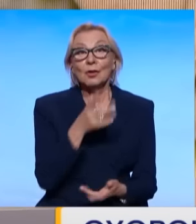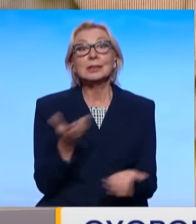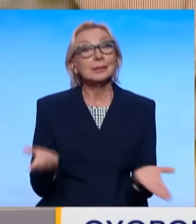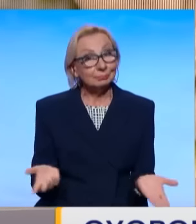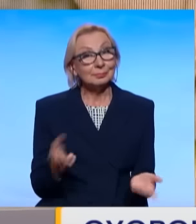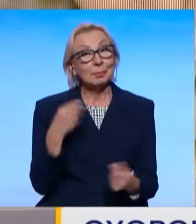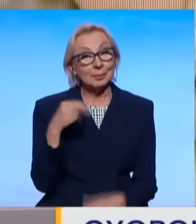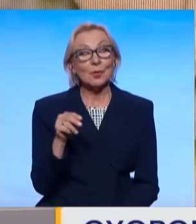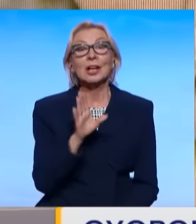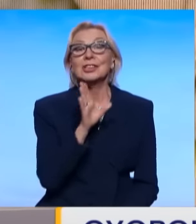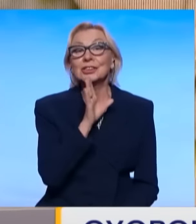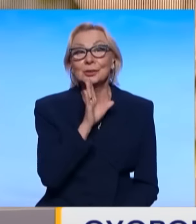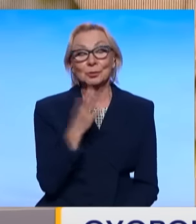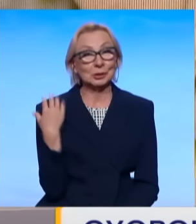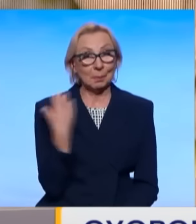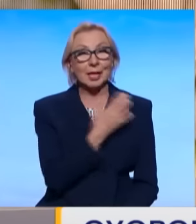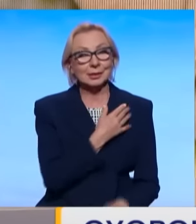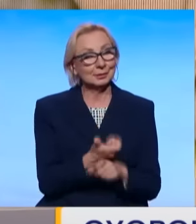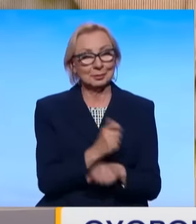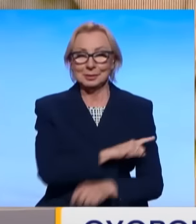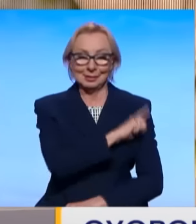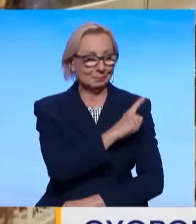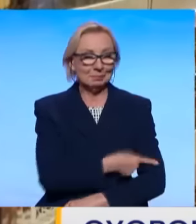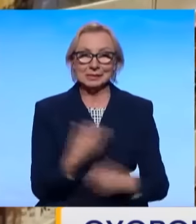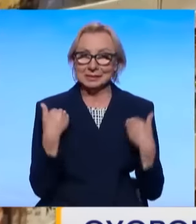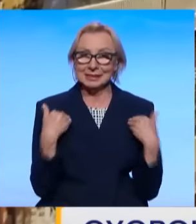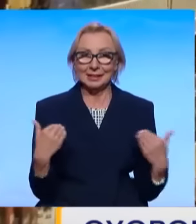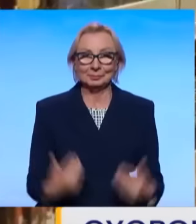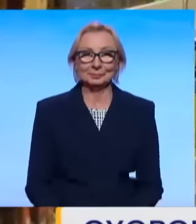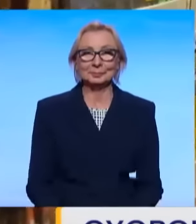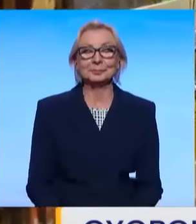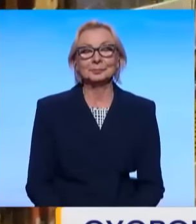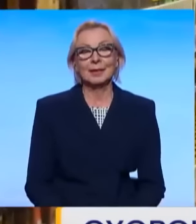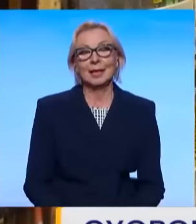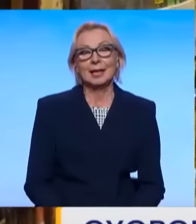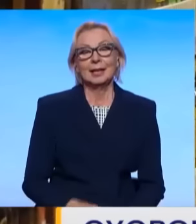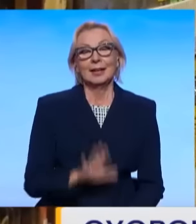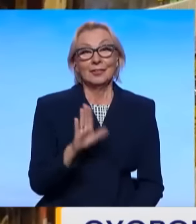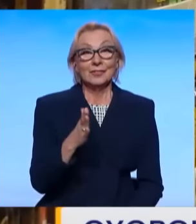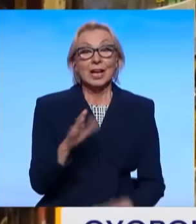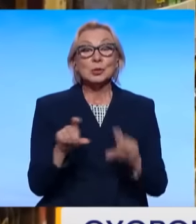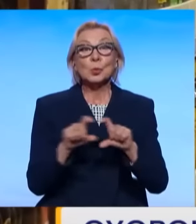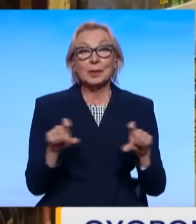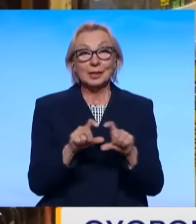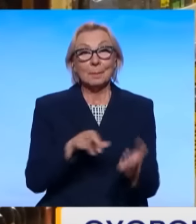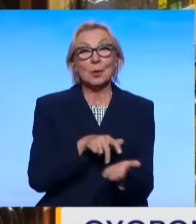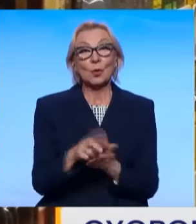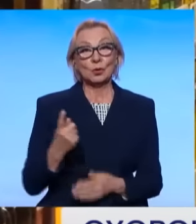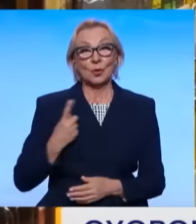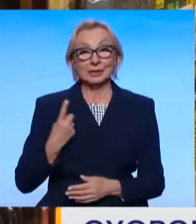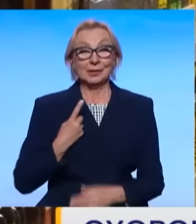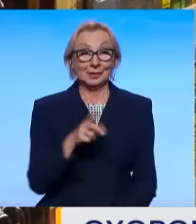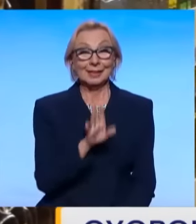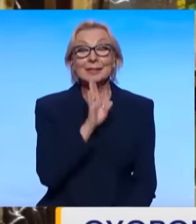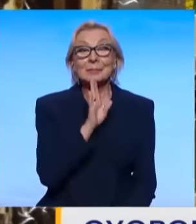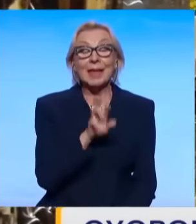жіночі плечі досить міцні. Дивімося. Між рядів у супермаркеті проходить охоронниця